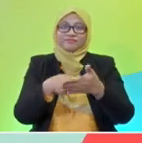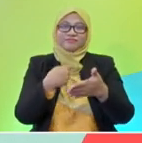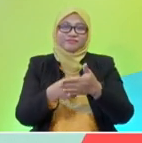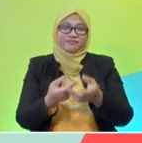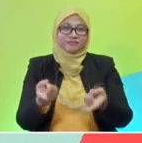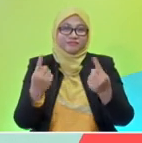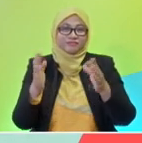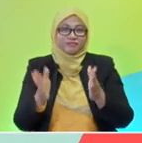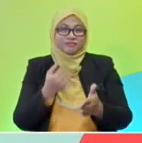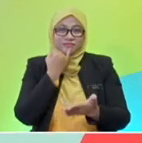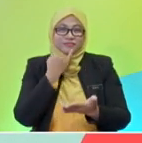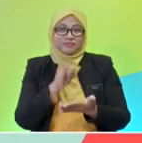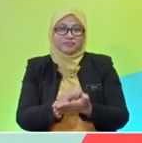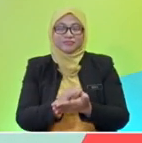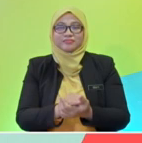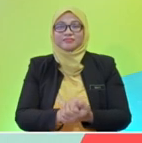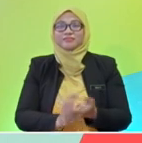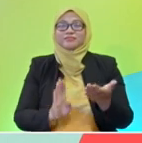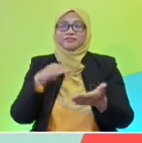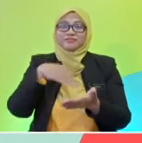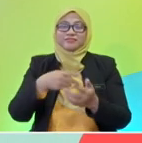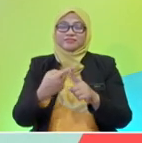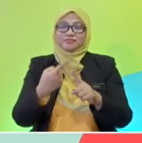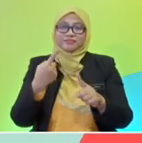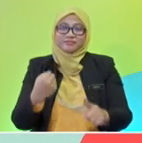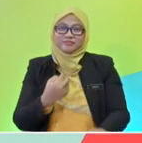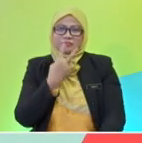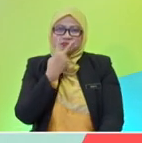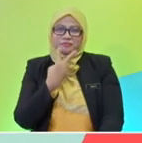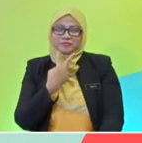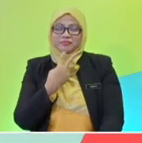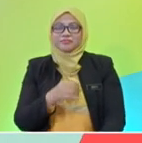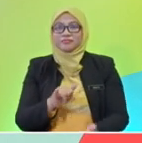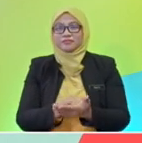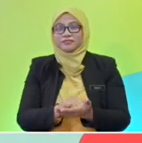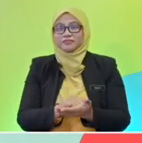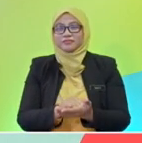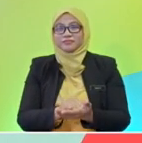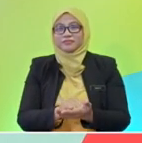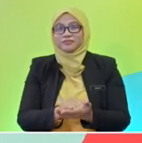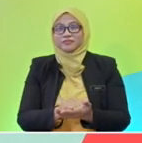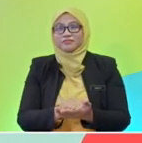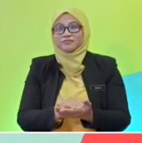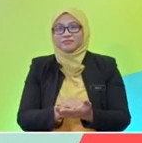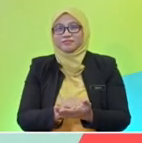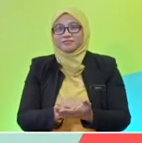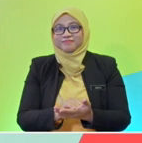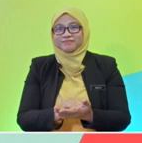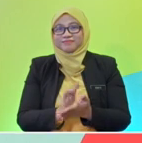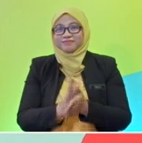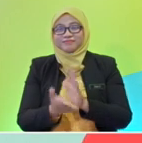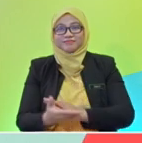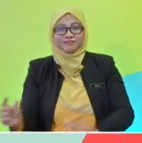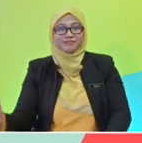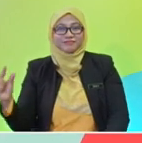ataupun orang jahat. Jadi dia bangun daripada kekecewaan itu berpaksi gagah di panggung